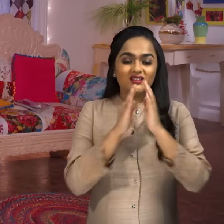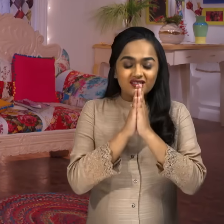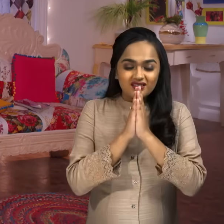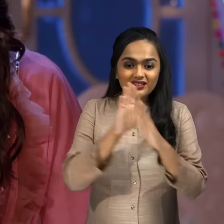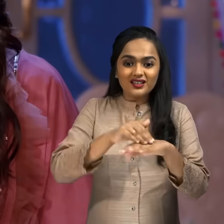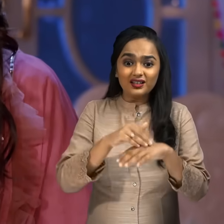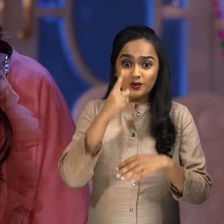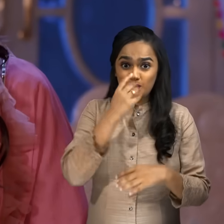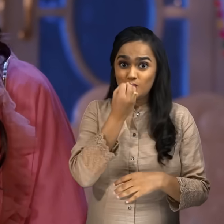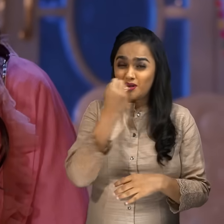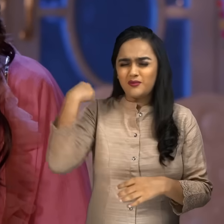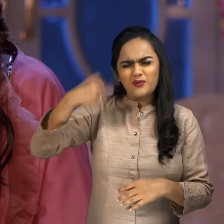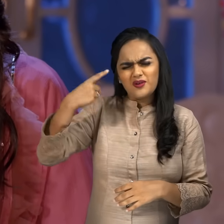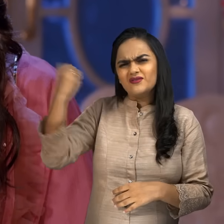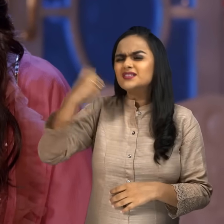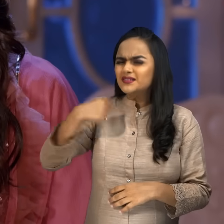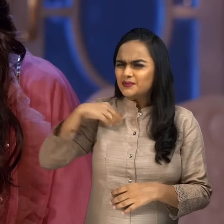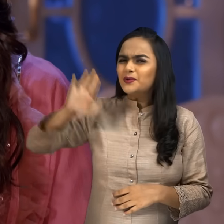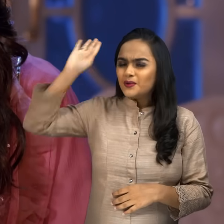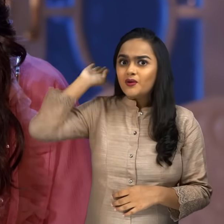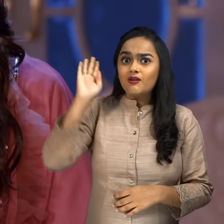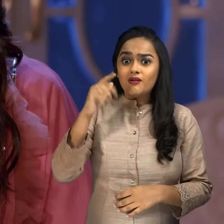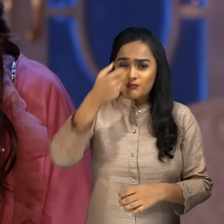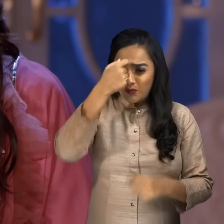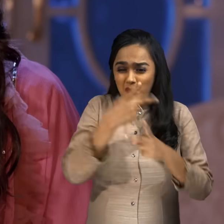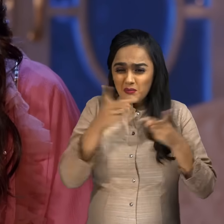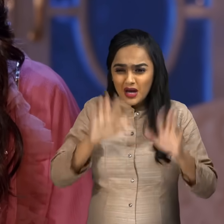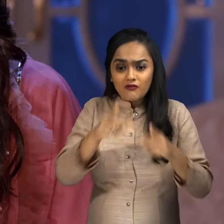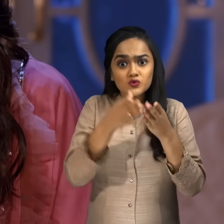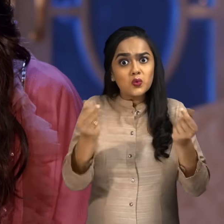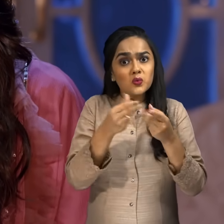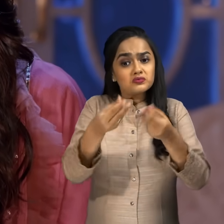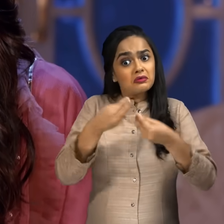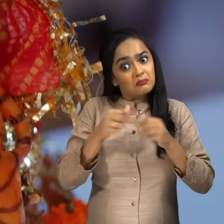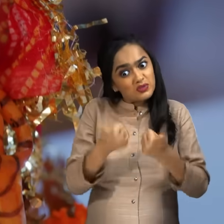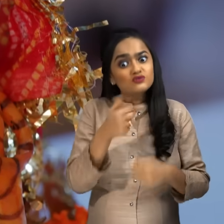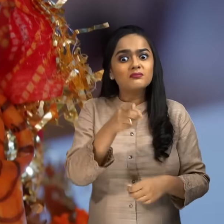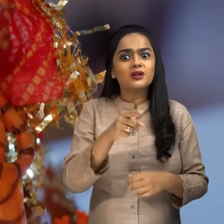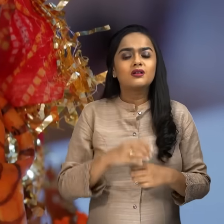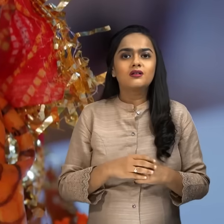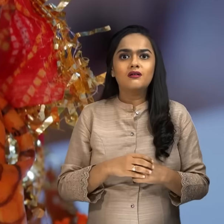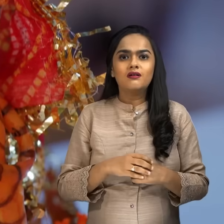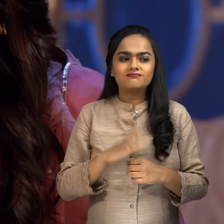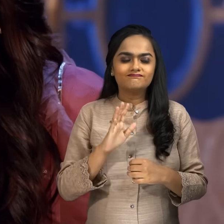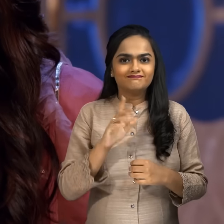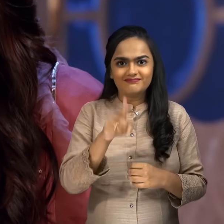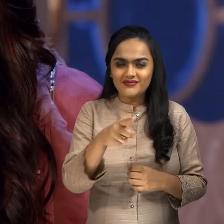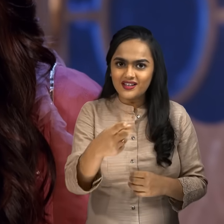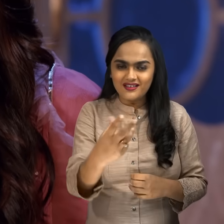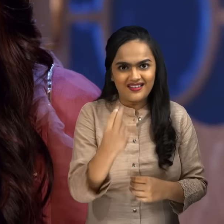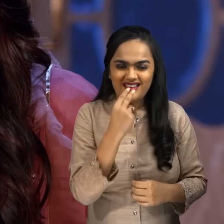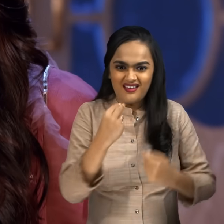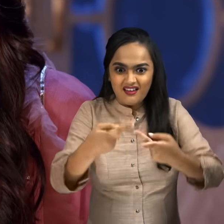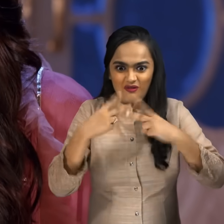माता रानी, गुलाबो हमेशा कहती थी कि आपके पास हर प्रॉब्लम का सलूशन होता है। आप तो